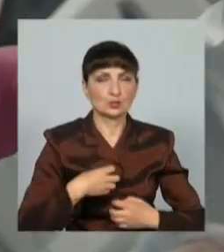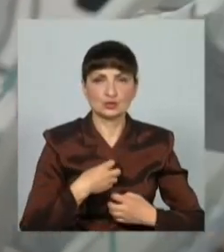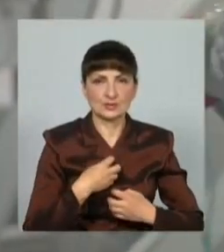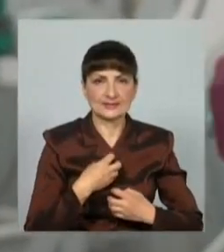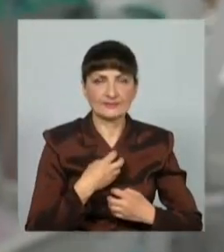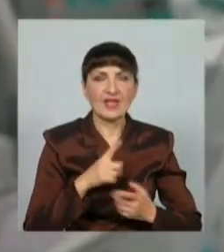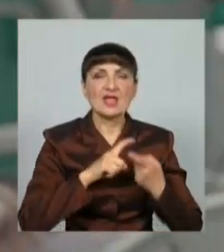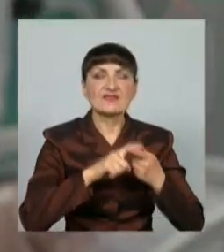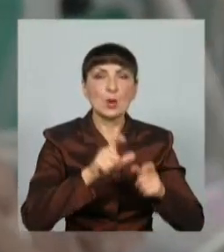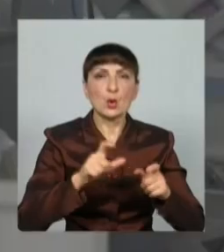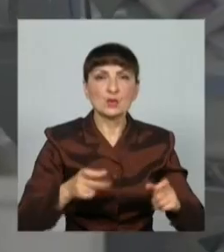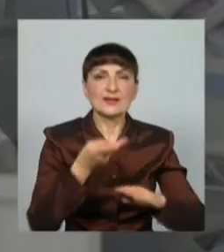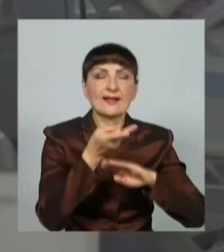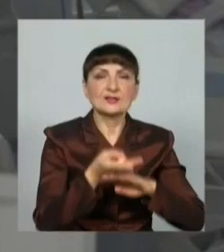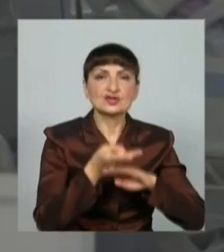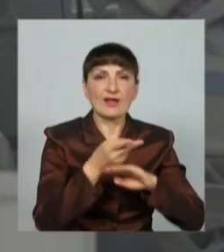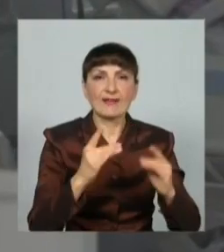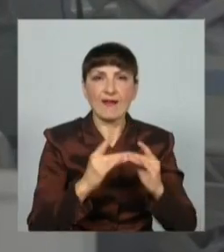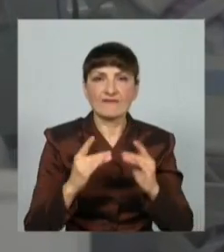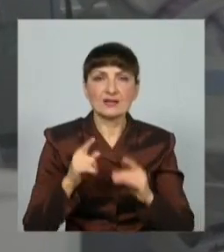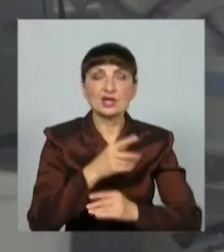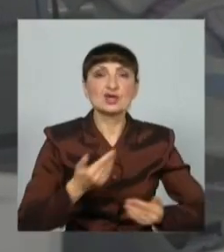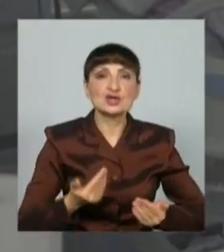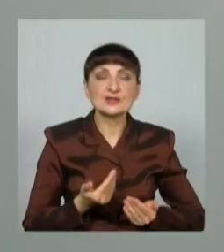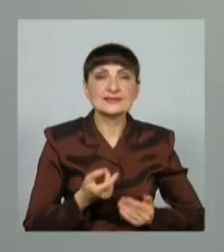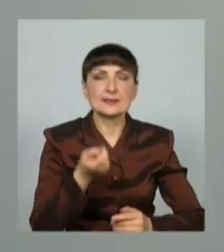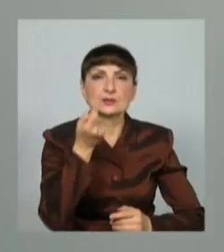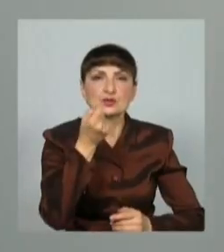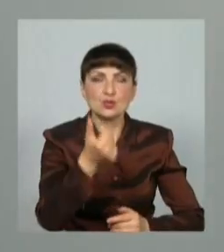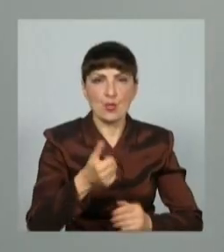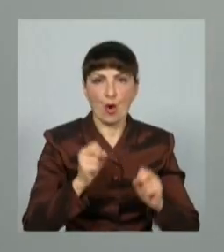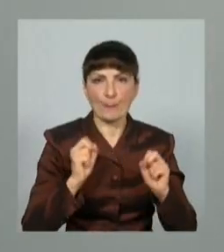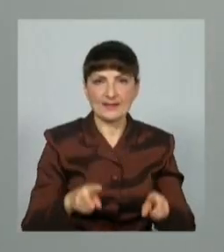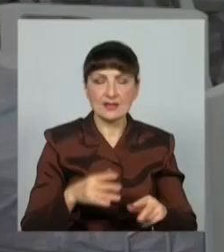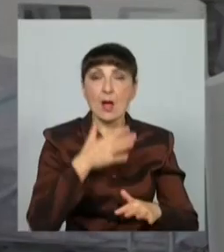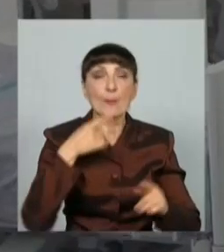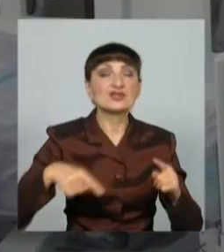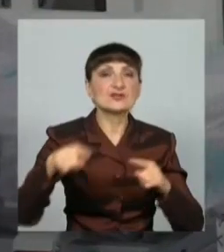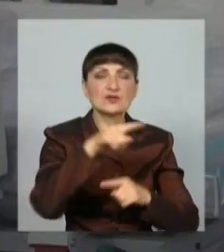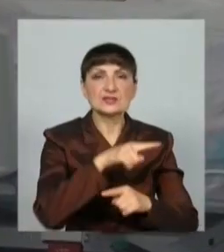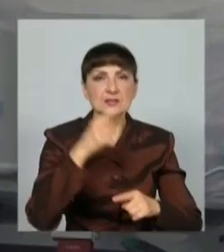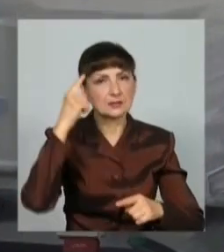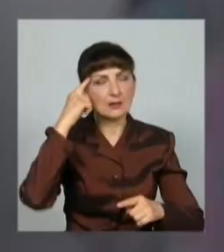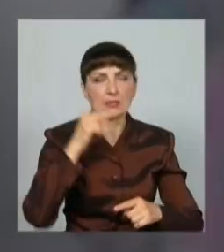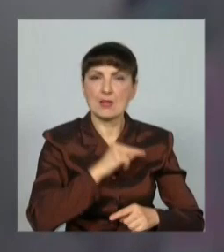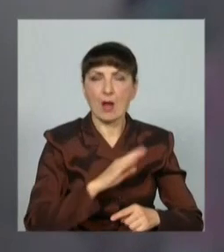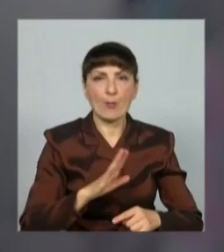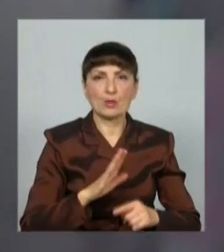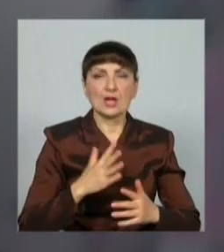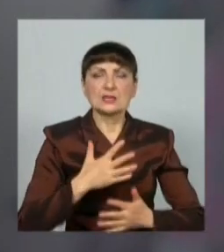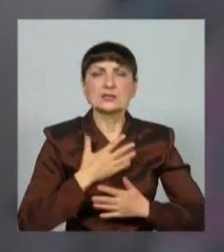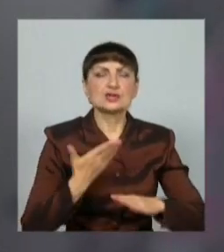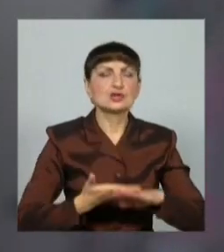слабонервных. Инфицированные прикованы к постели. Их жизни буквально висят на волоске. Большинство из них без сознания. Лишь тяжелое